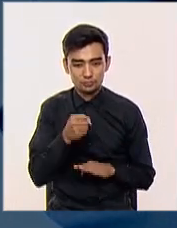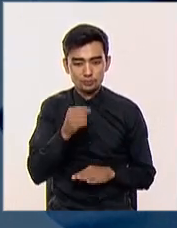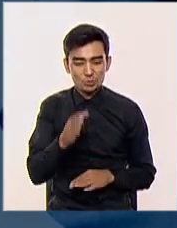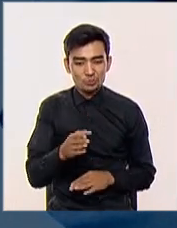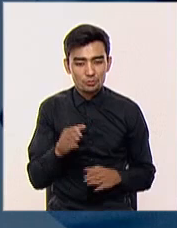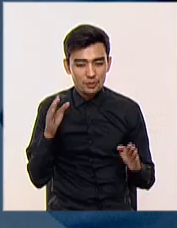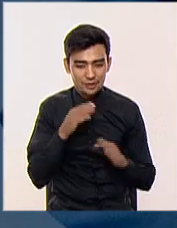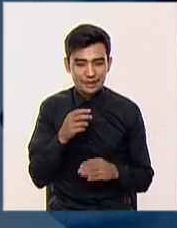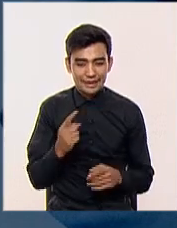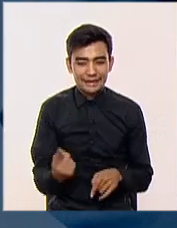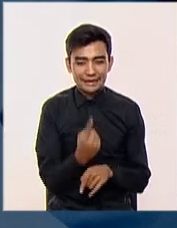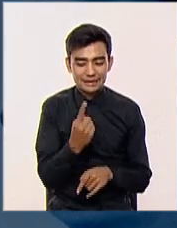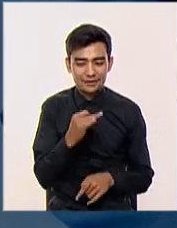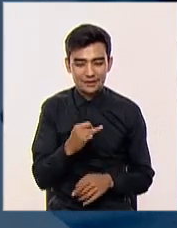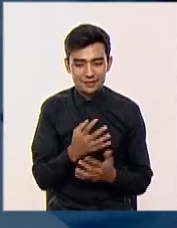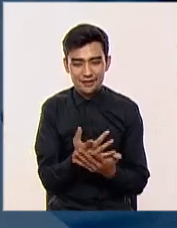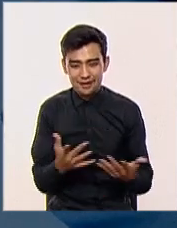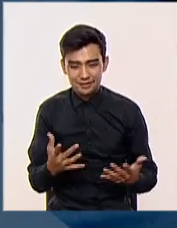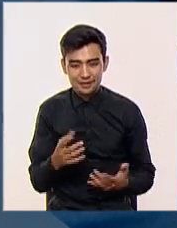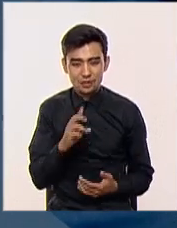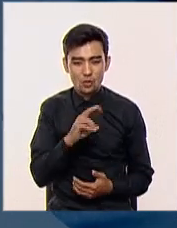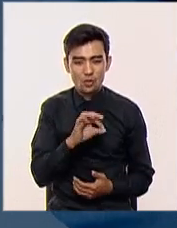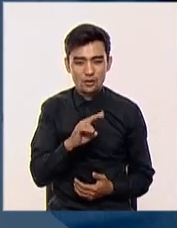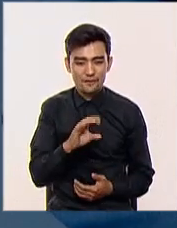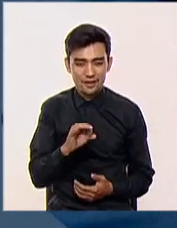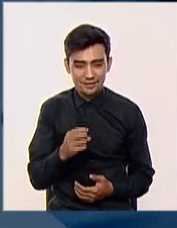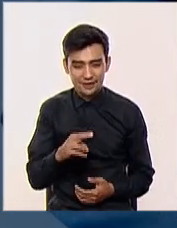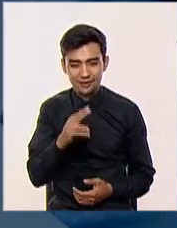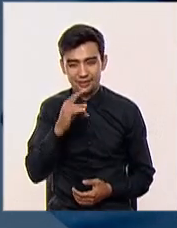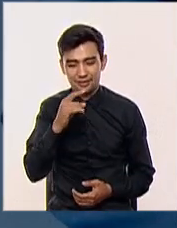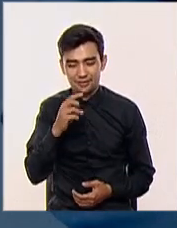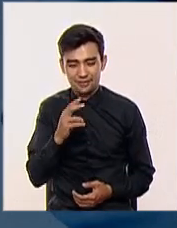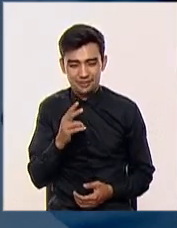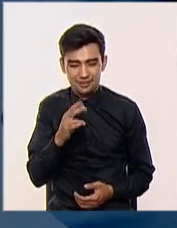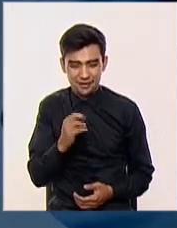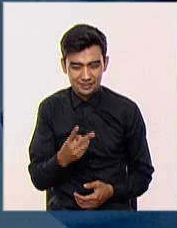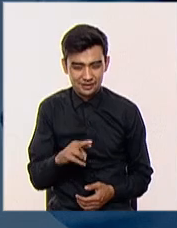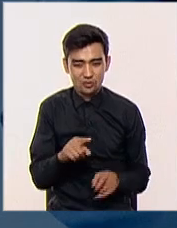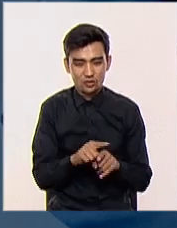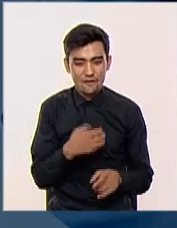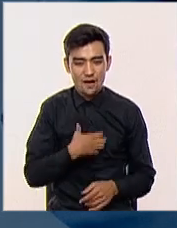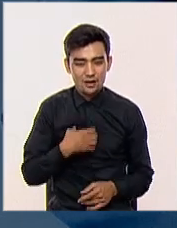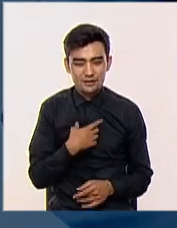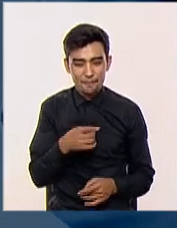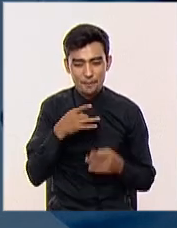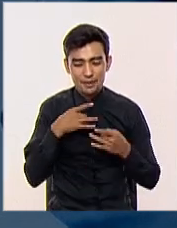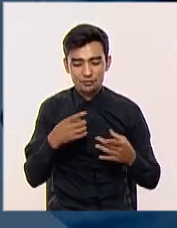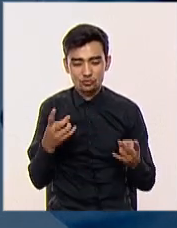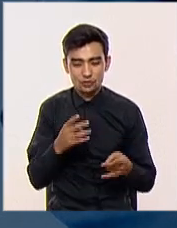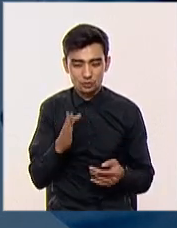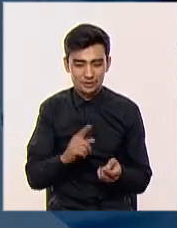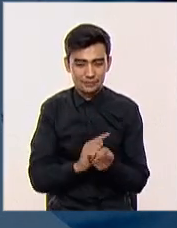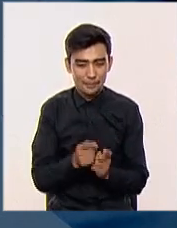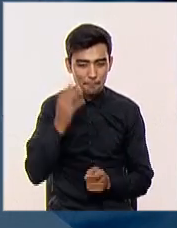символизировать единство между разными конфессиями и национальностями. Ну а важным итогом этого мероприятия должно стать